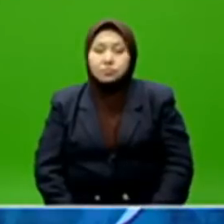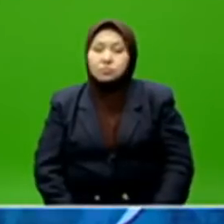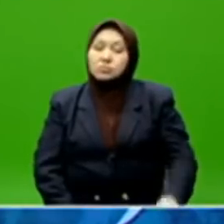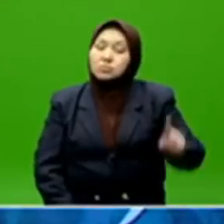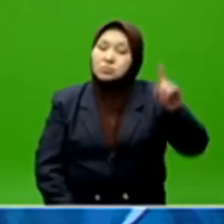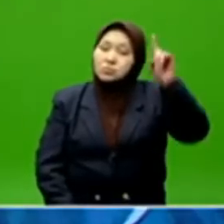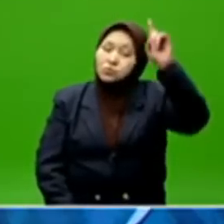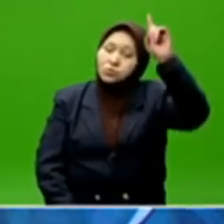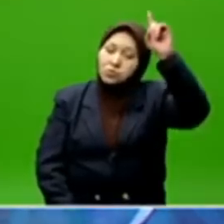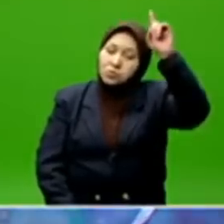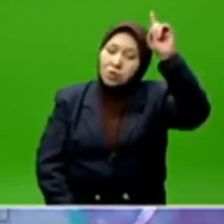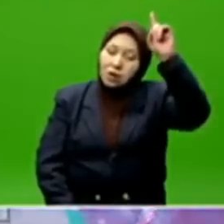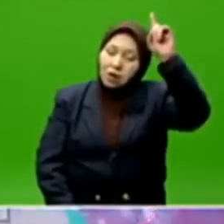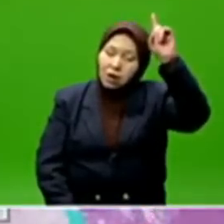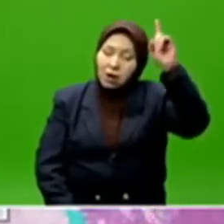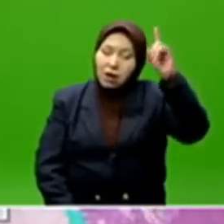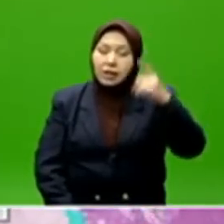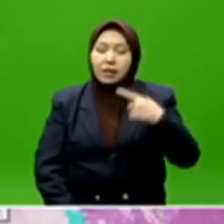Rabbana